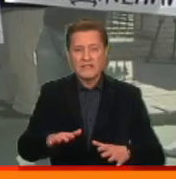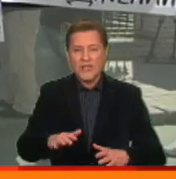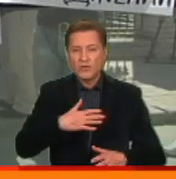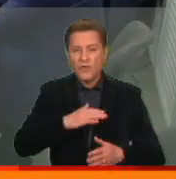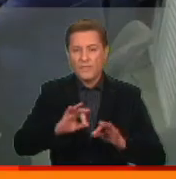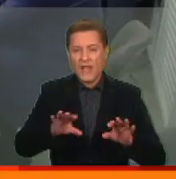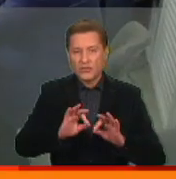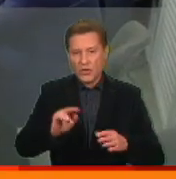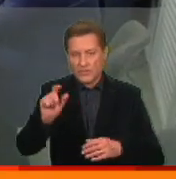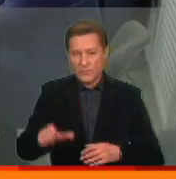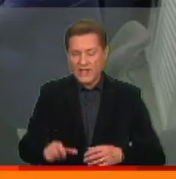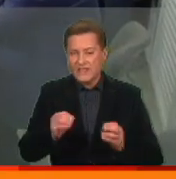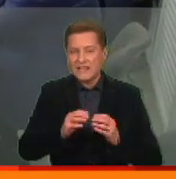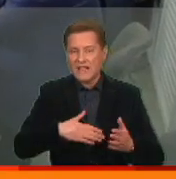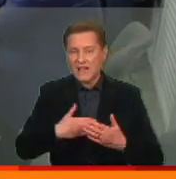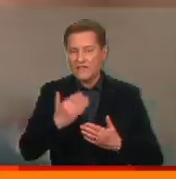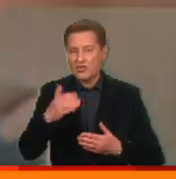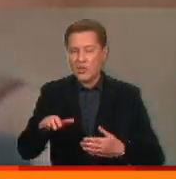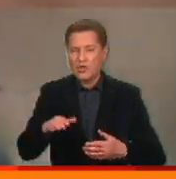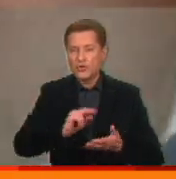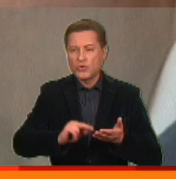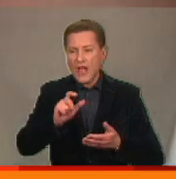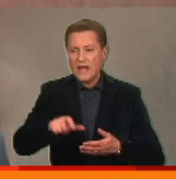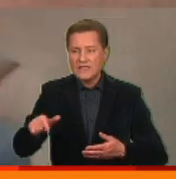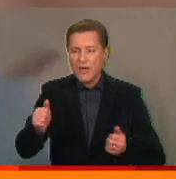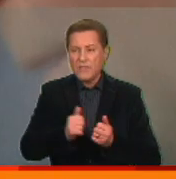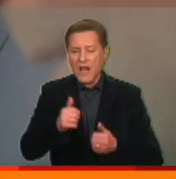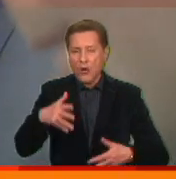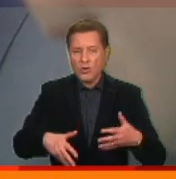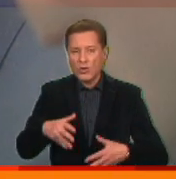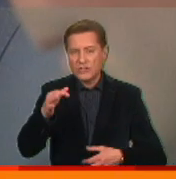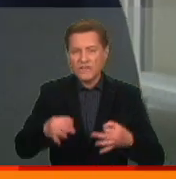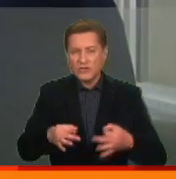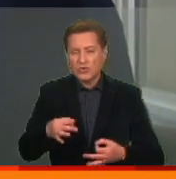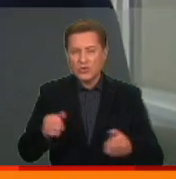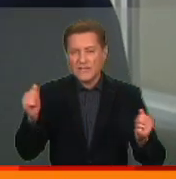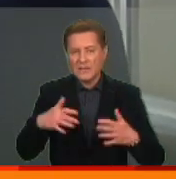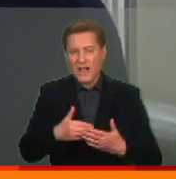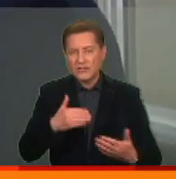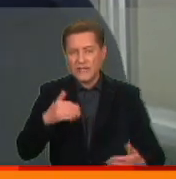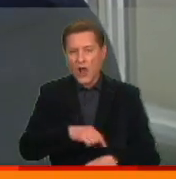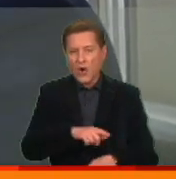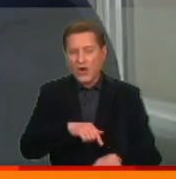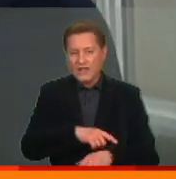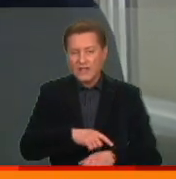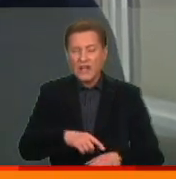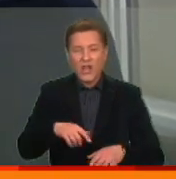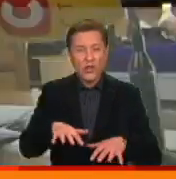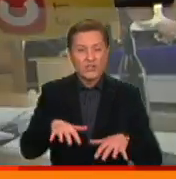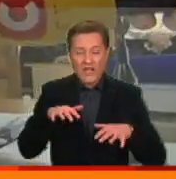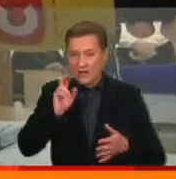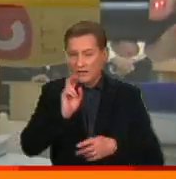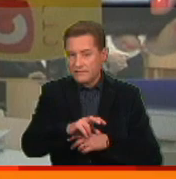Десяток активістів і сотня журналістів біля Оболонського суду столиці збираються ще за годину до початку слухання. До зали не